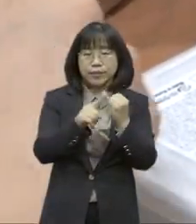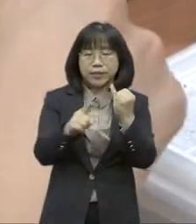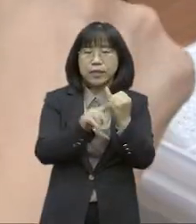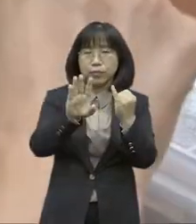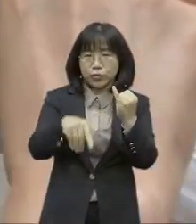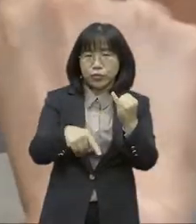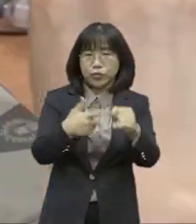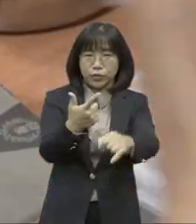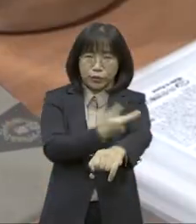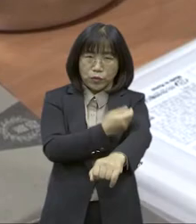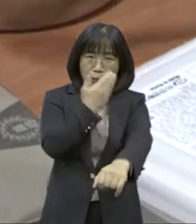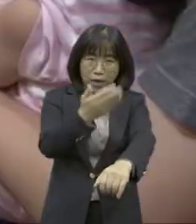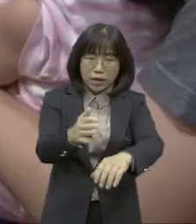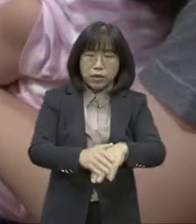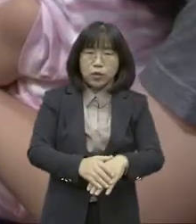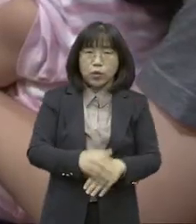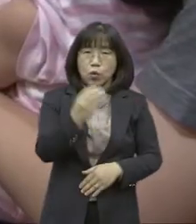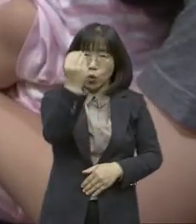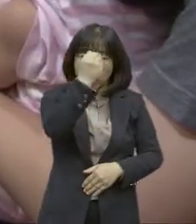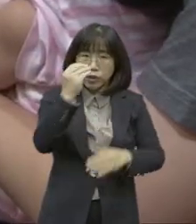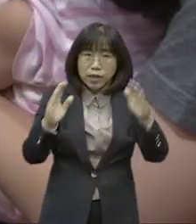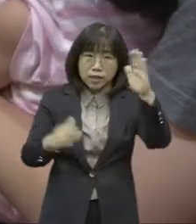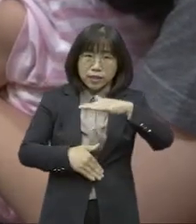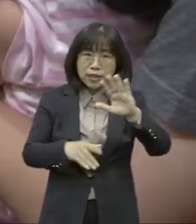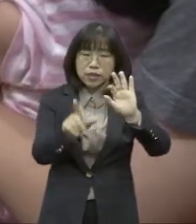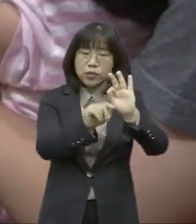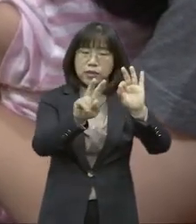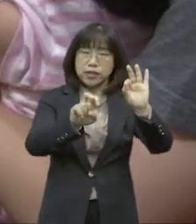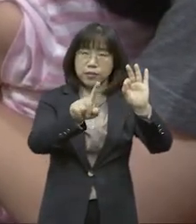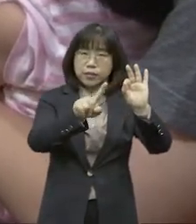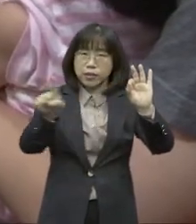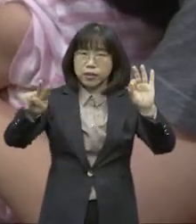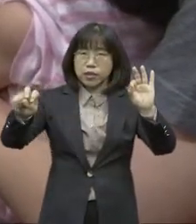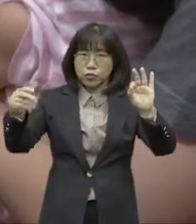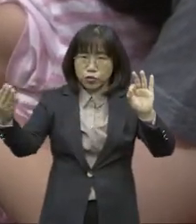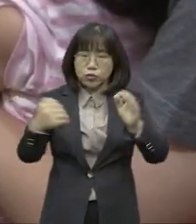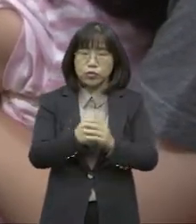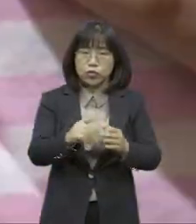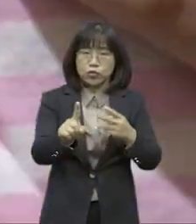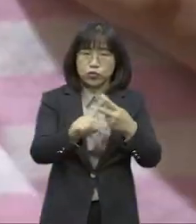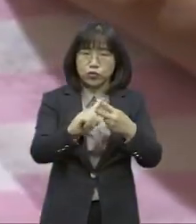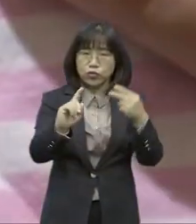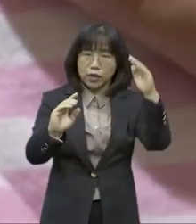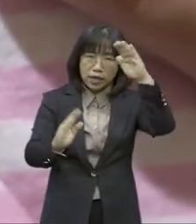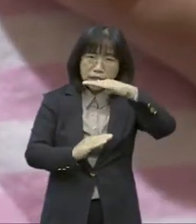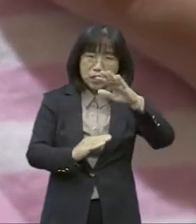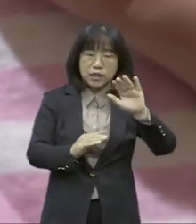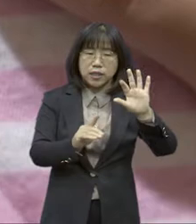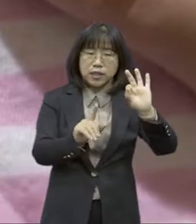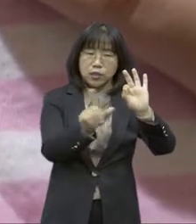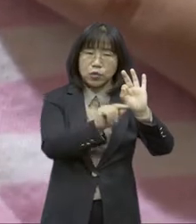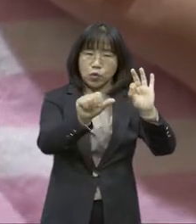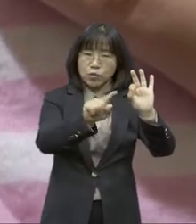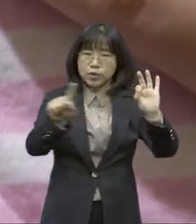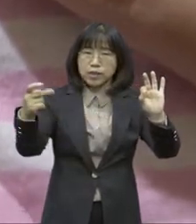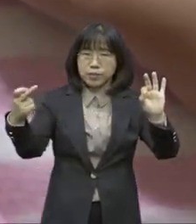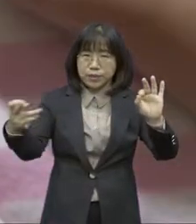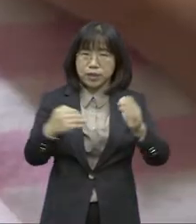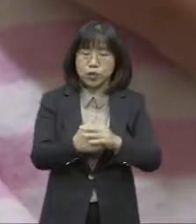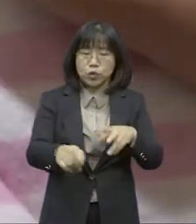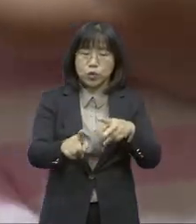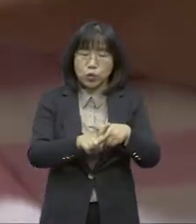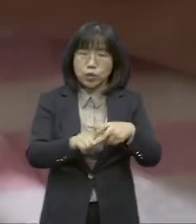임산부가 접종을 받을 수 있습니다. 고등학생은 22일부터 29일, 중학생은 10월 5일부터